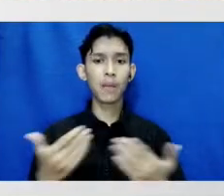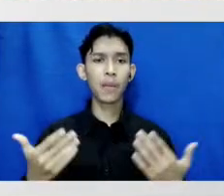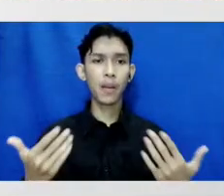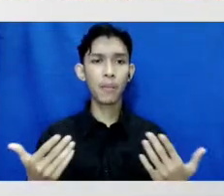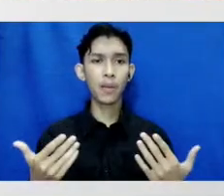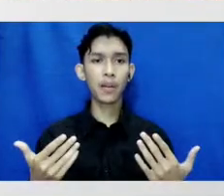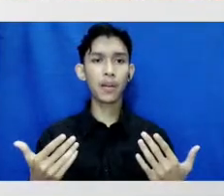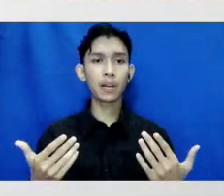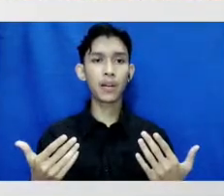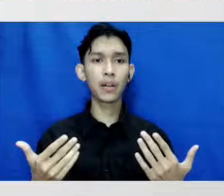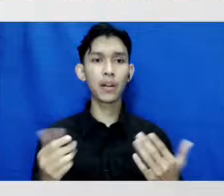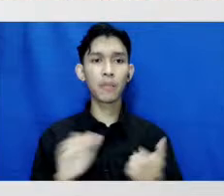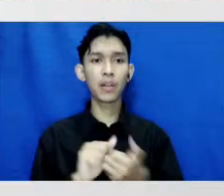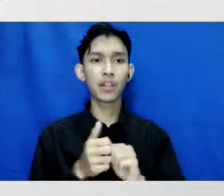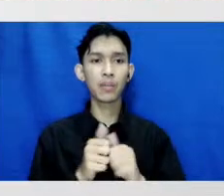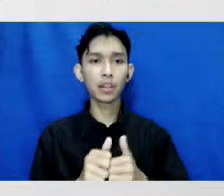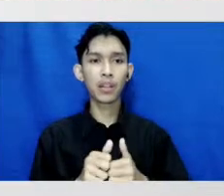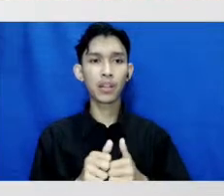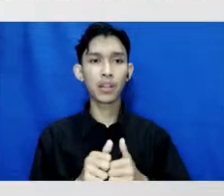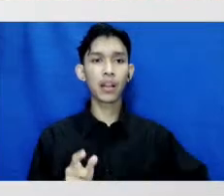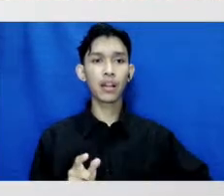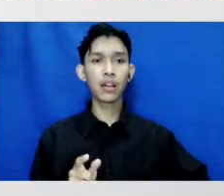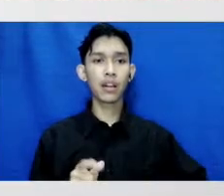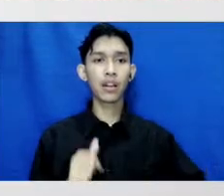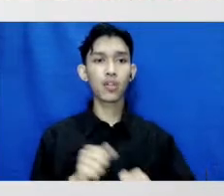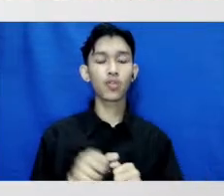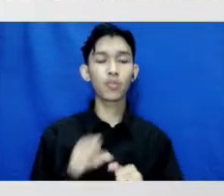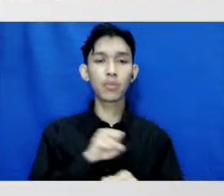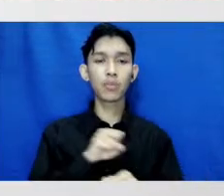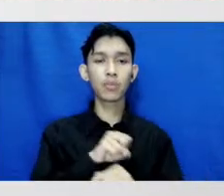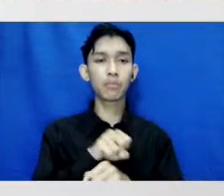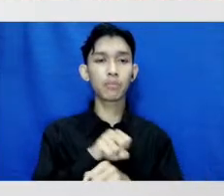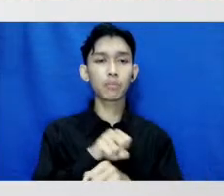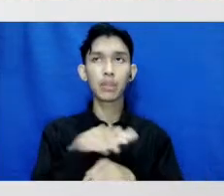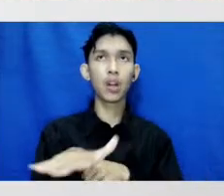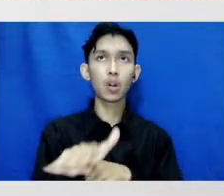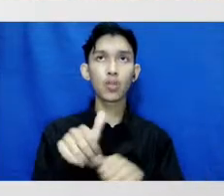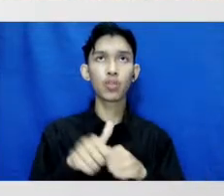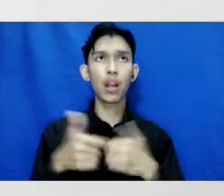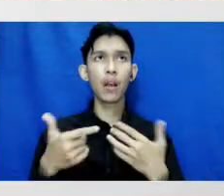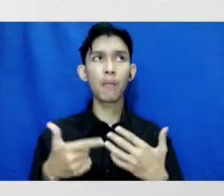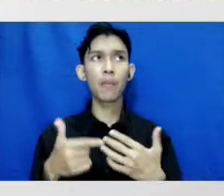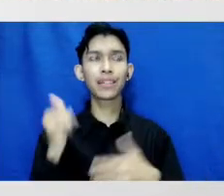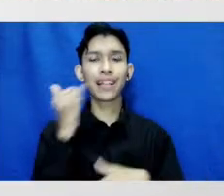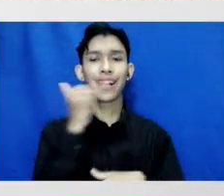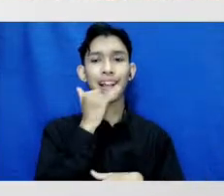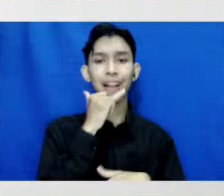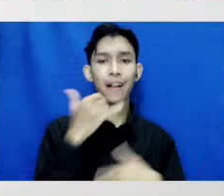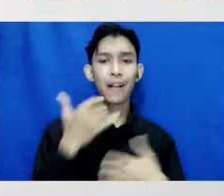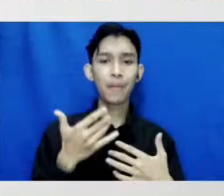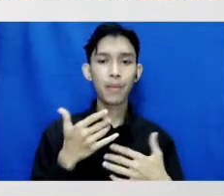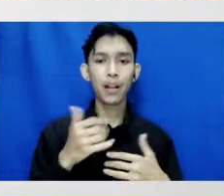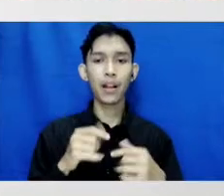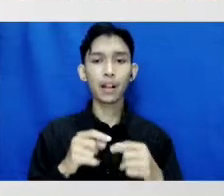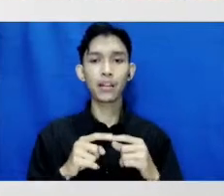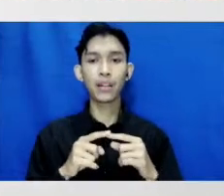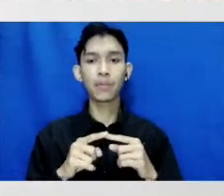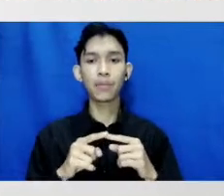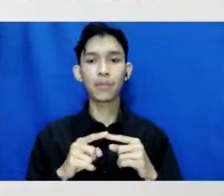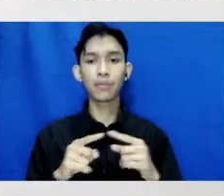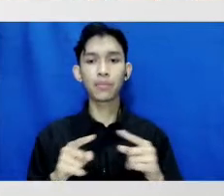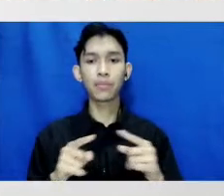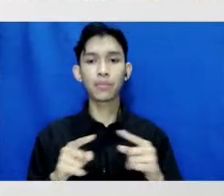sih kasus-kasus yang ada dan berdampak, dan apa saja sih yang salah, tetapi apakah